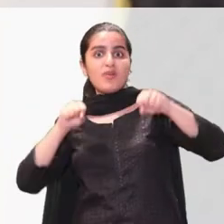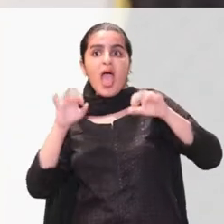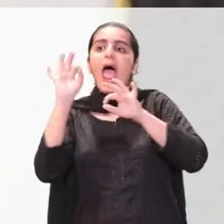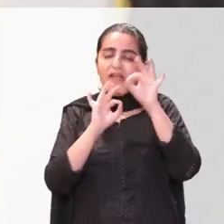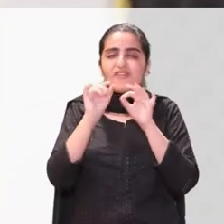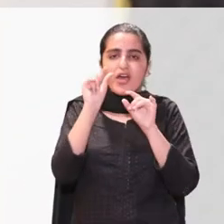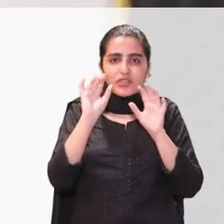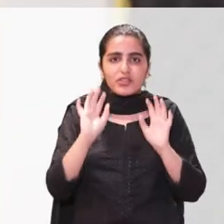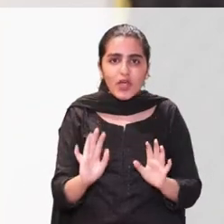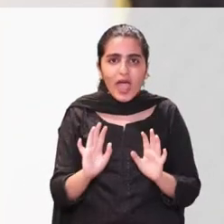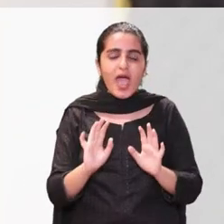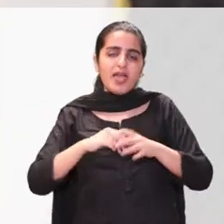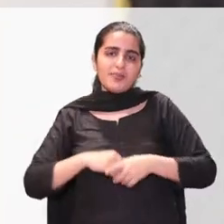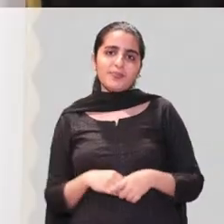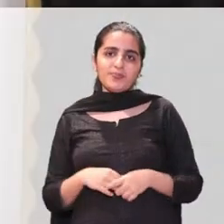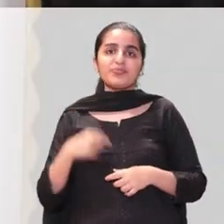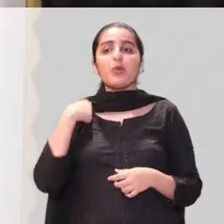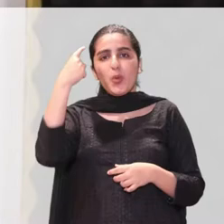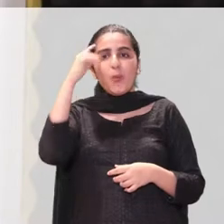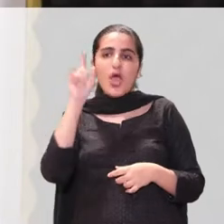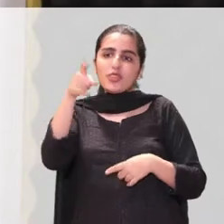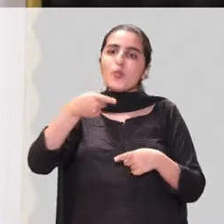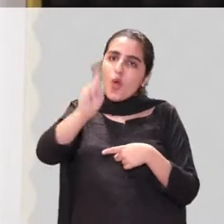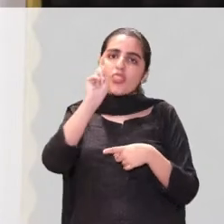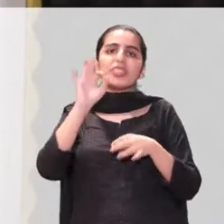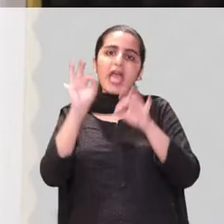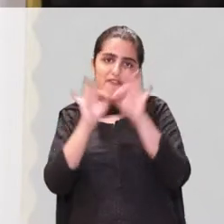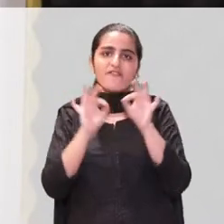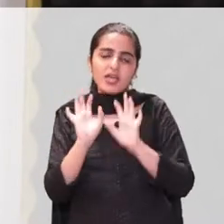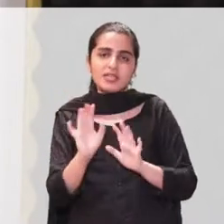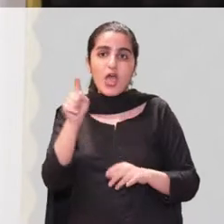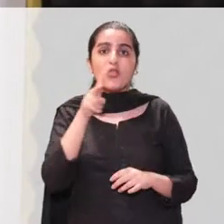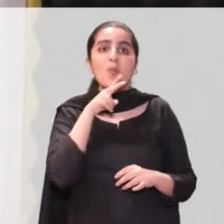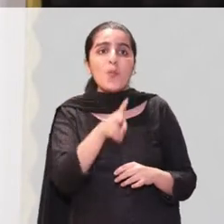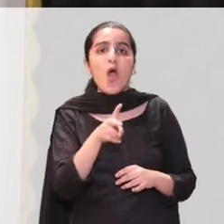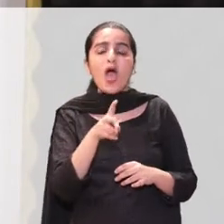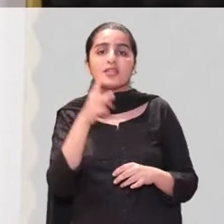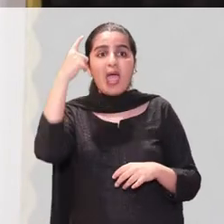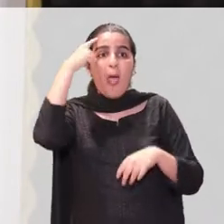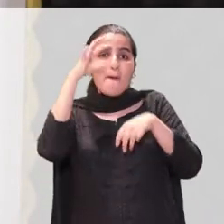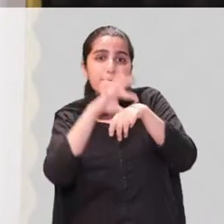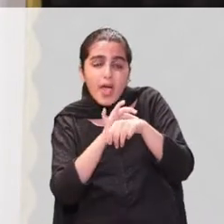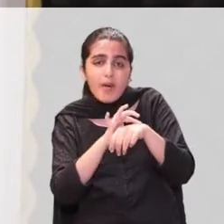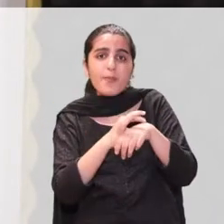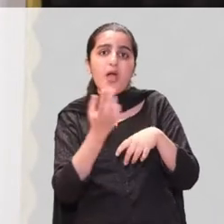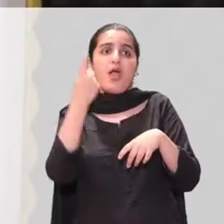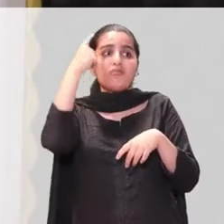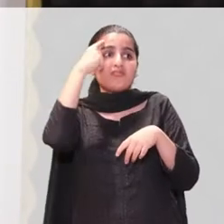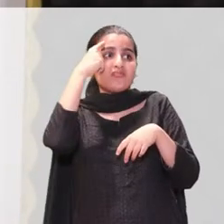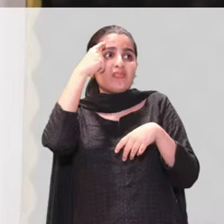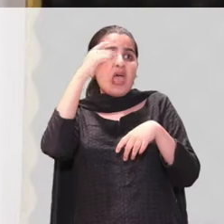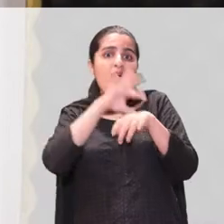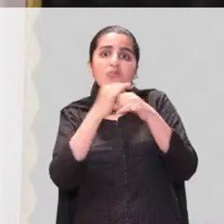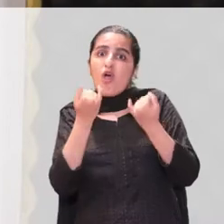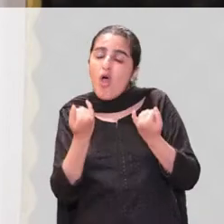भी करियो इतने बड़े अ पास छग्गी सत्ती इस तरीके से किए हैं अब अपना ख्याल है अब मैं बड़ी अच्छी बात की मेंटल एबिलिटी और मेंटल